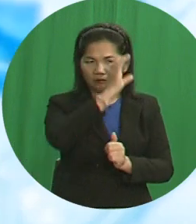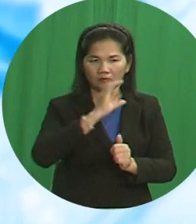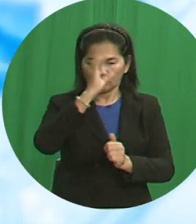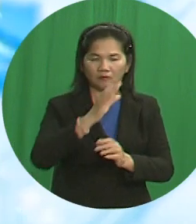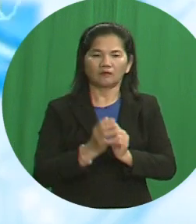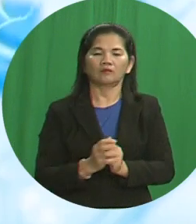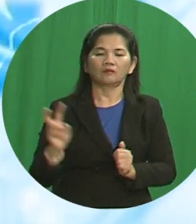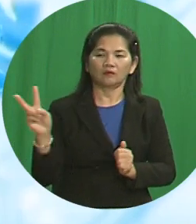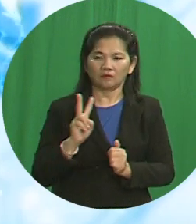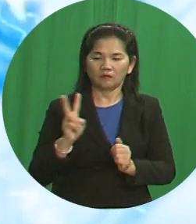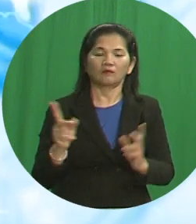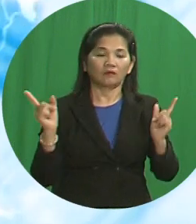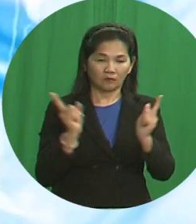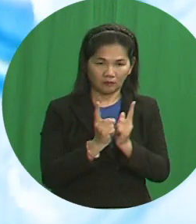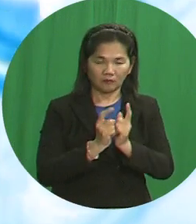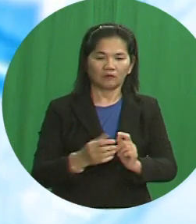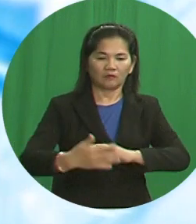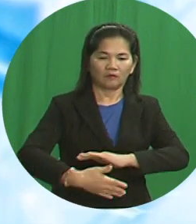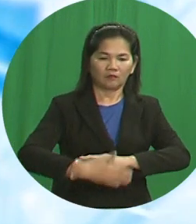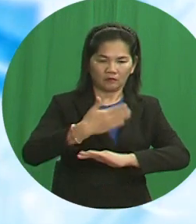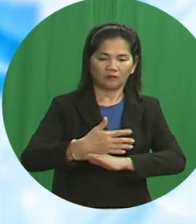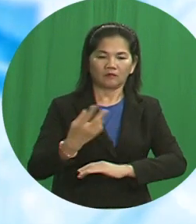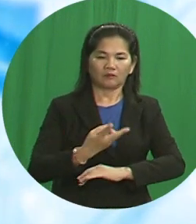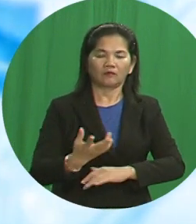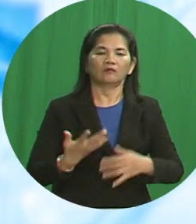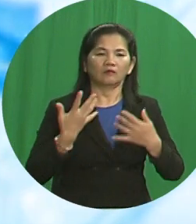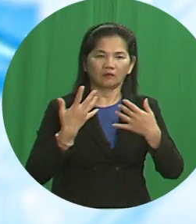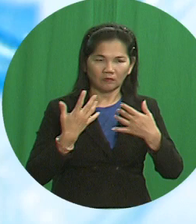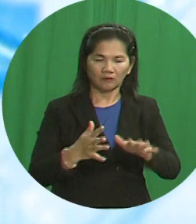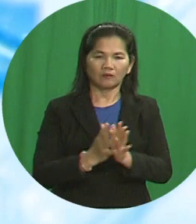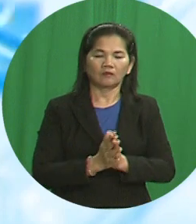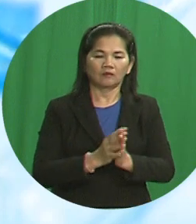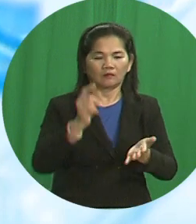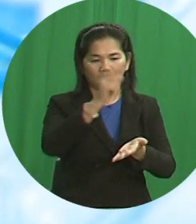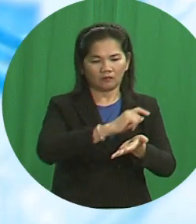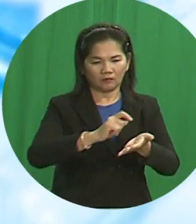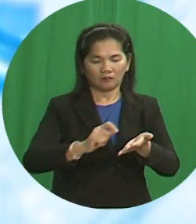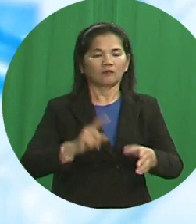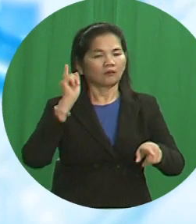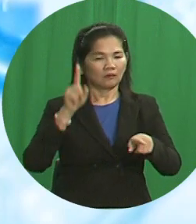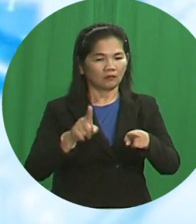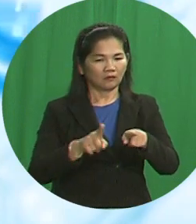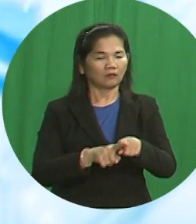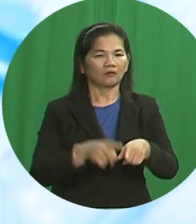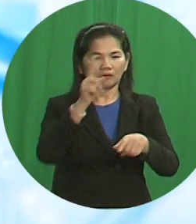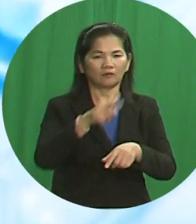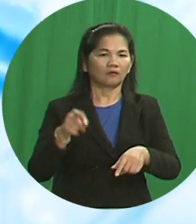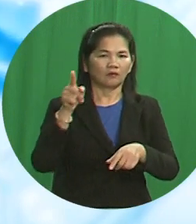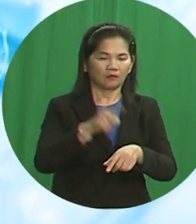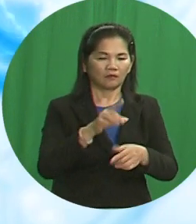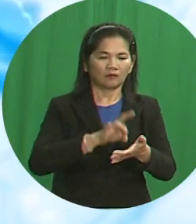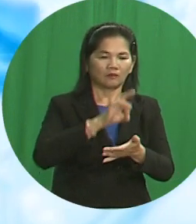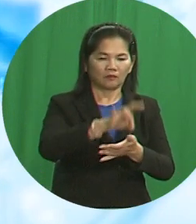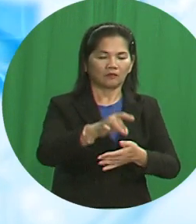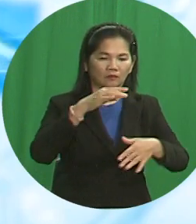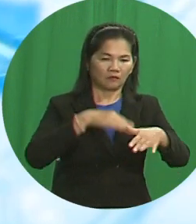វេនេស៊ុយអេឡាបានជួបគ្នានៅឯព្រំដែនរវាងប្រទេសទាំងពីរហើយបានចុះហត្ថលេខាលើកិច្ចព្រមព្រៀងមួយលើកចេញនៅពន្ធនាំចូល